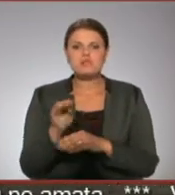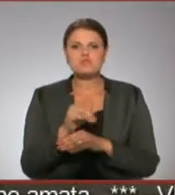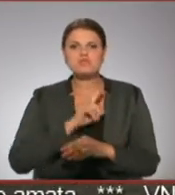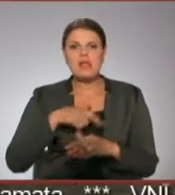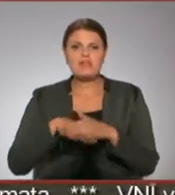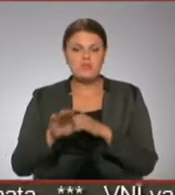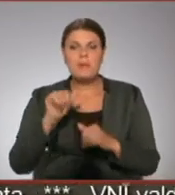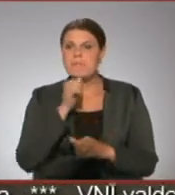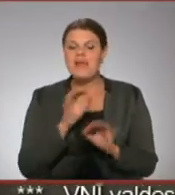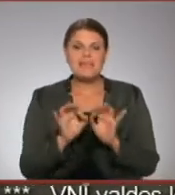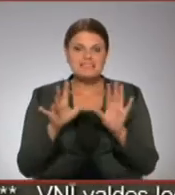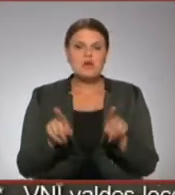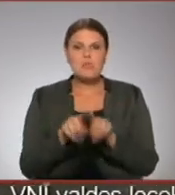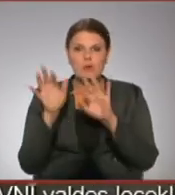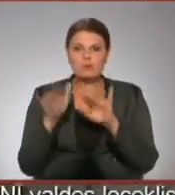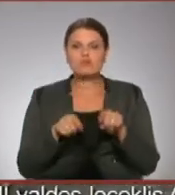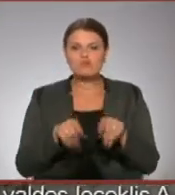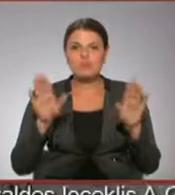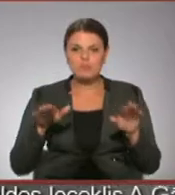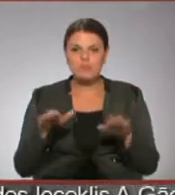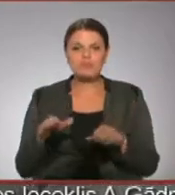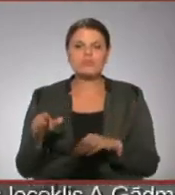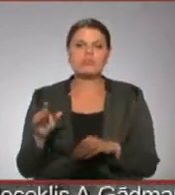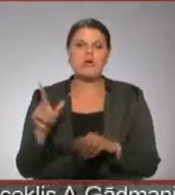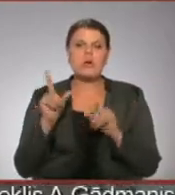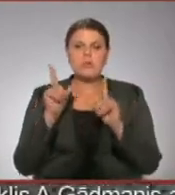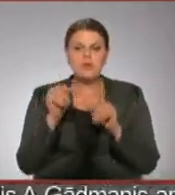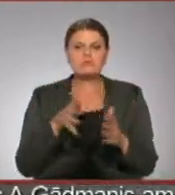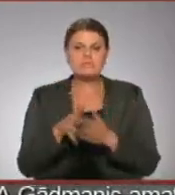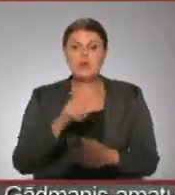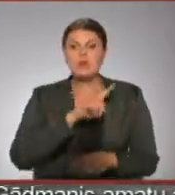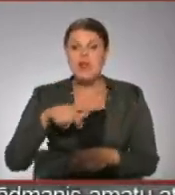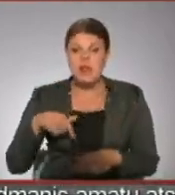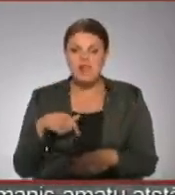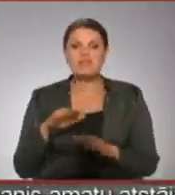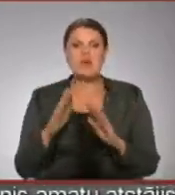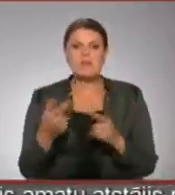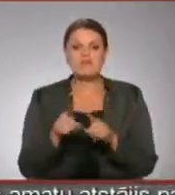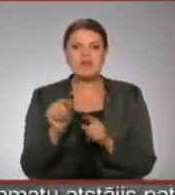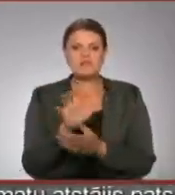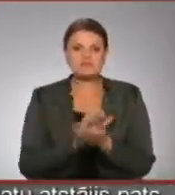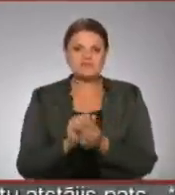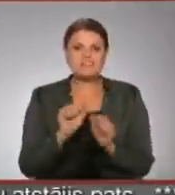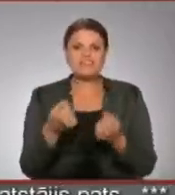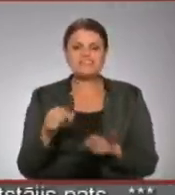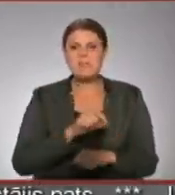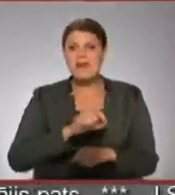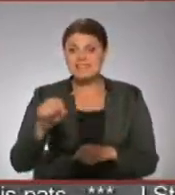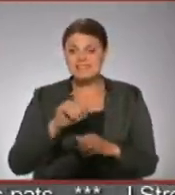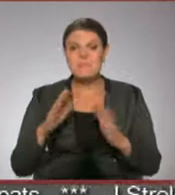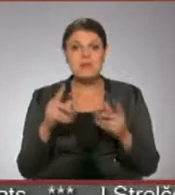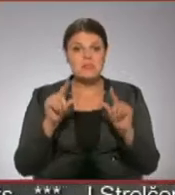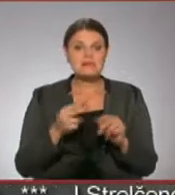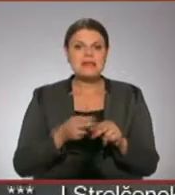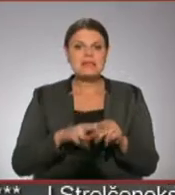pamatmāja sākumā. Arī rudiņos šie putni šķērso Latviju lidojot uz ziemošanas vietām. Arī tad tiek papostīti ziemāju sējumi, tomēr mazāk, jo